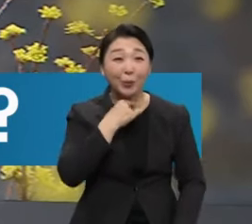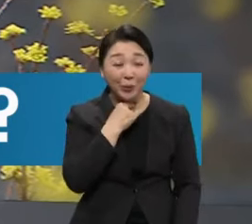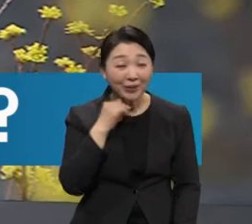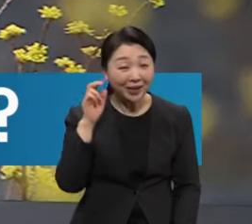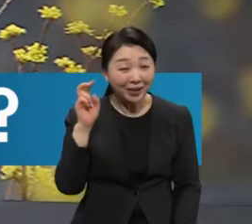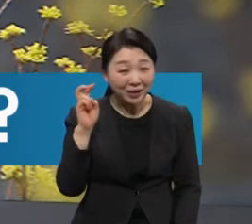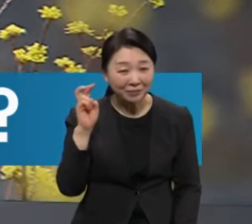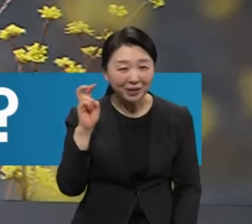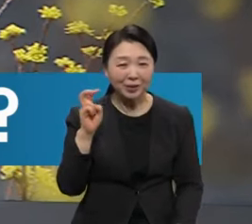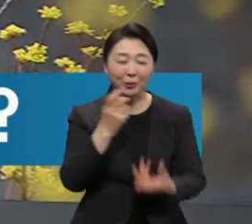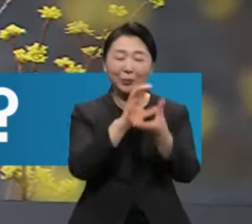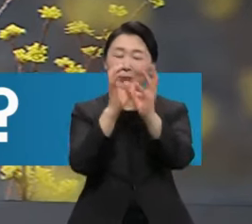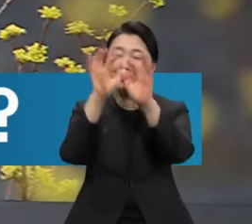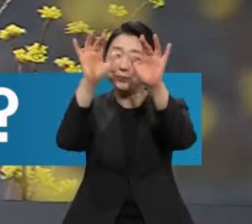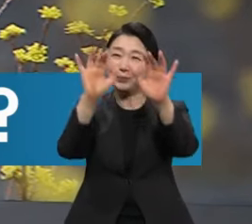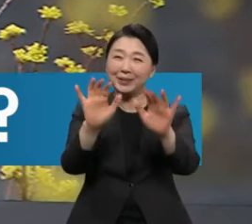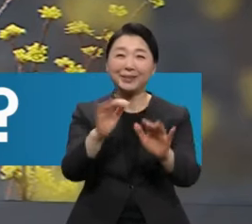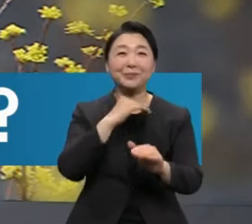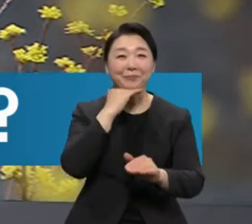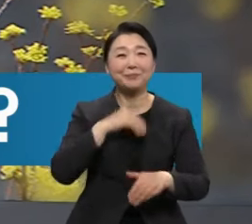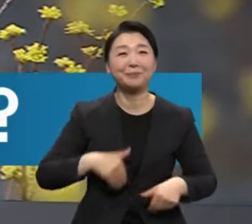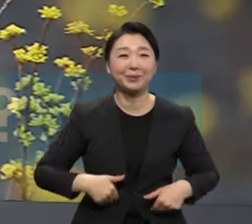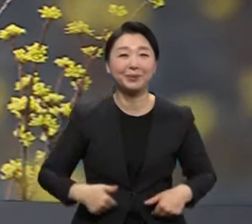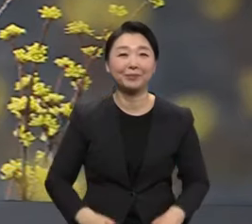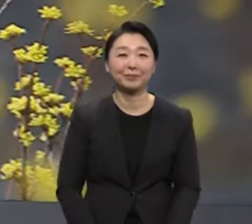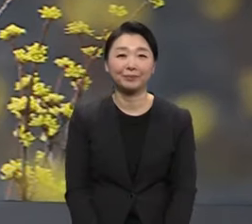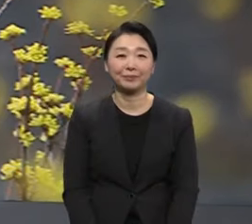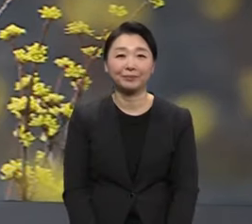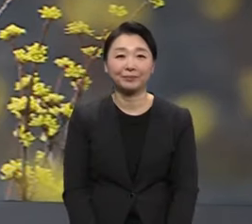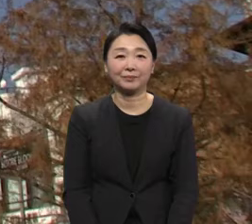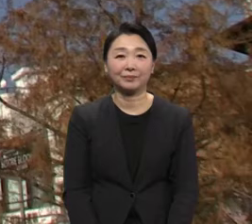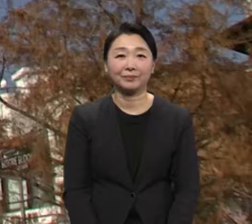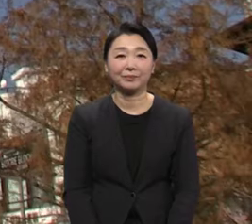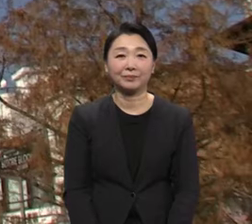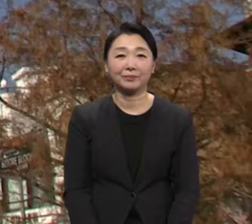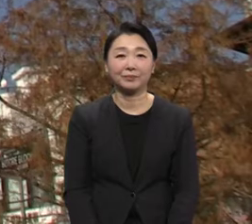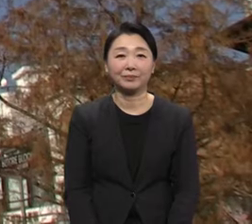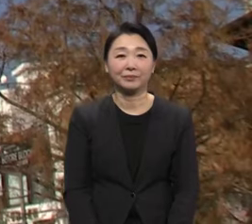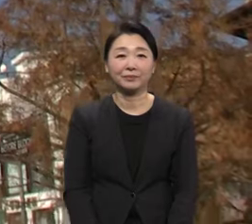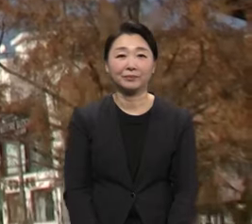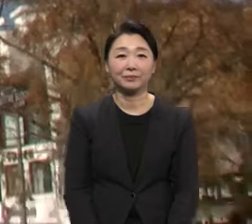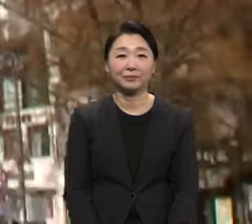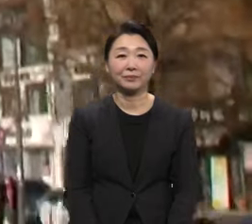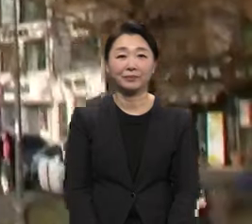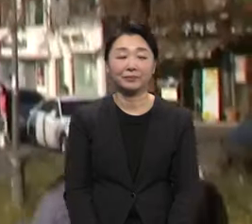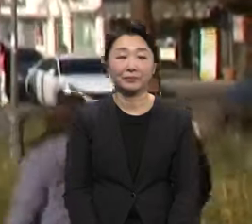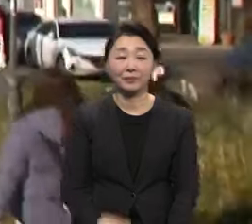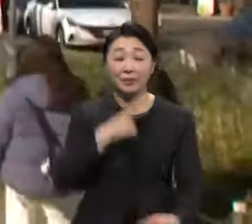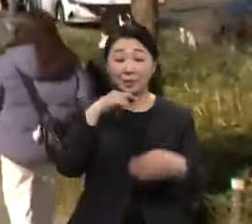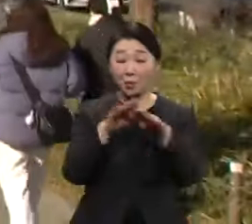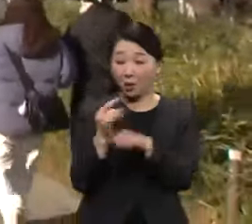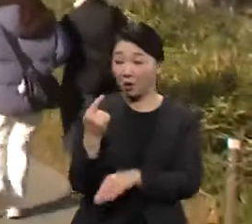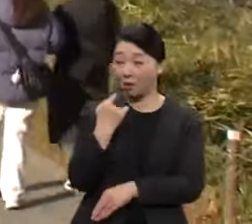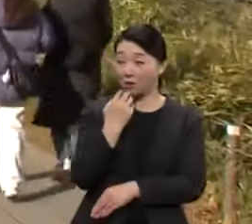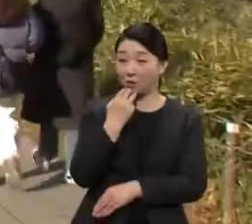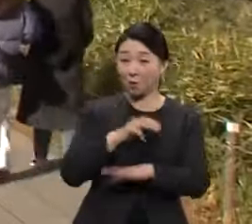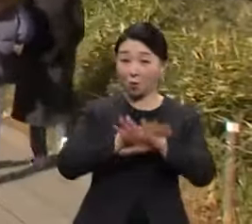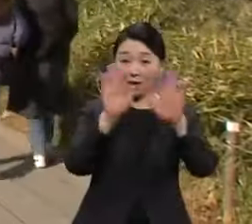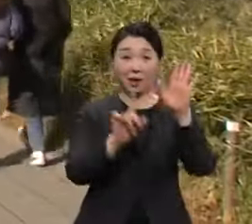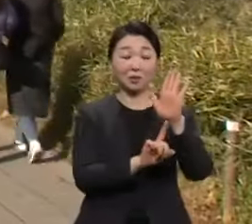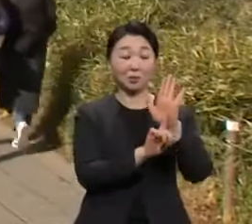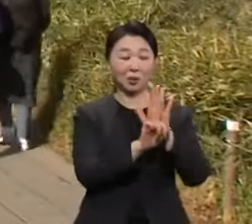만개 하기까진 조금 더 기다려야 하겠습니다 이재승 기자입니다 일요일인 어제 서울의 한낮 최고